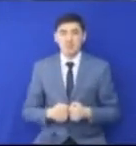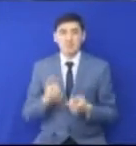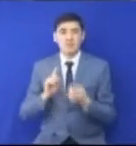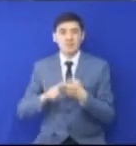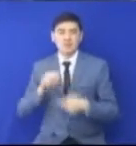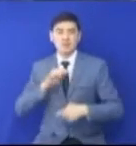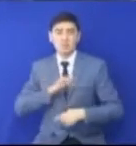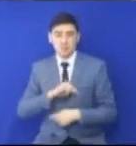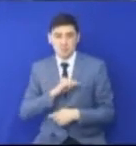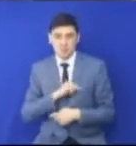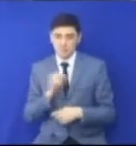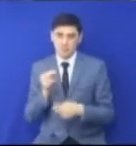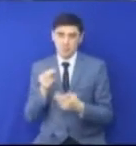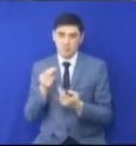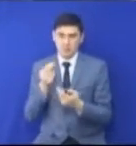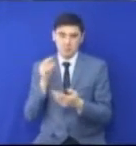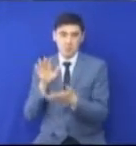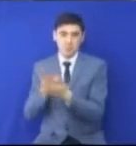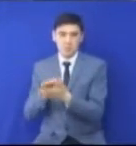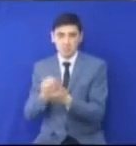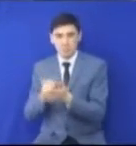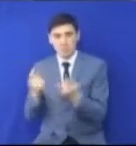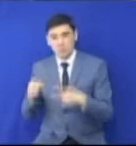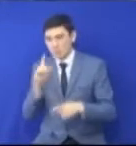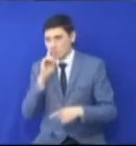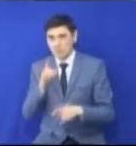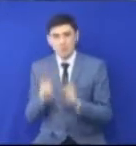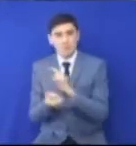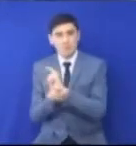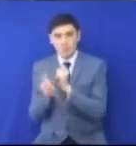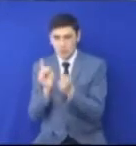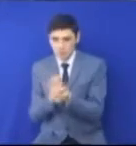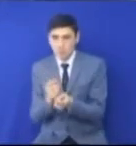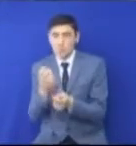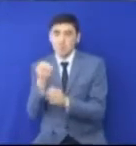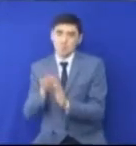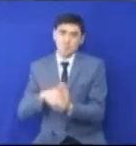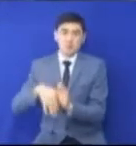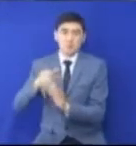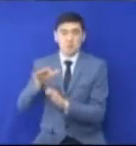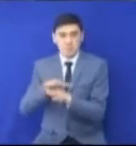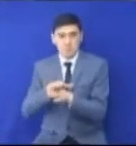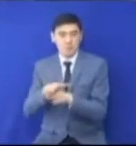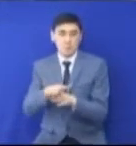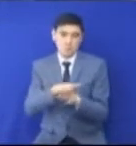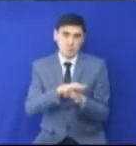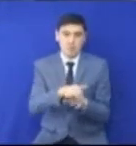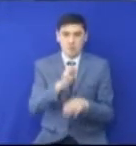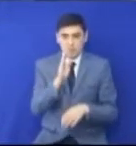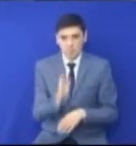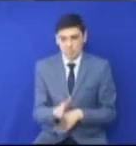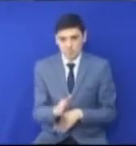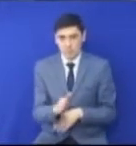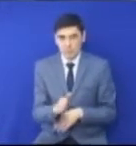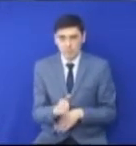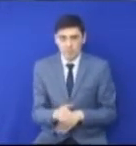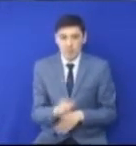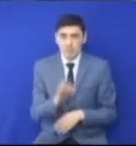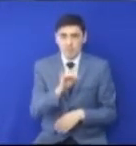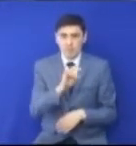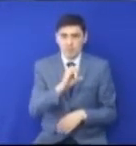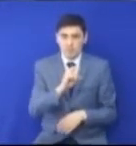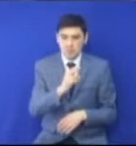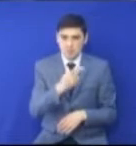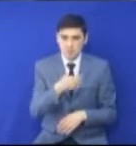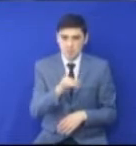Бұл қаланың тыныс тіршілігі мен жұмысына еш әсер етпейді. Толығымен оңтайландыру шаралары жүргізілуде. Тұрғын үй инспекциясы шағын бөлім,